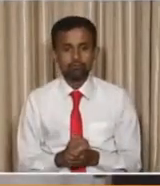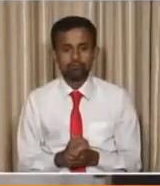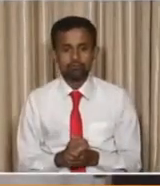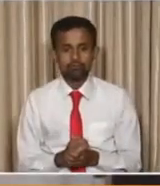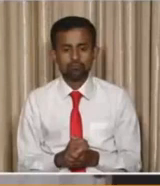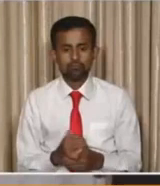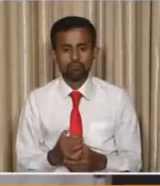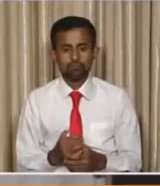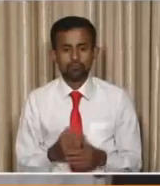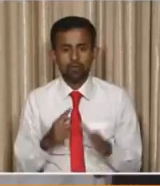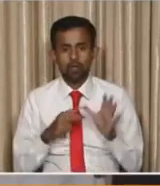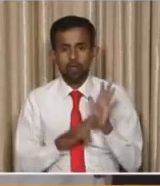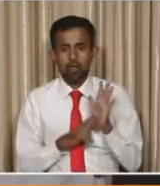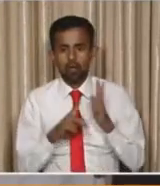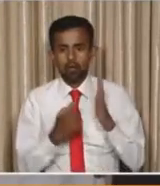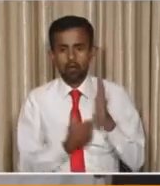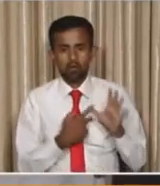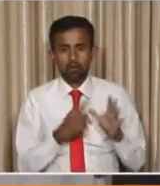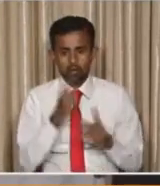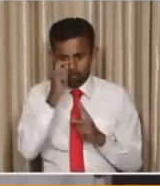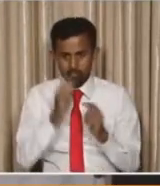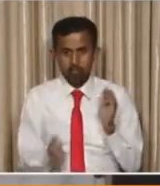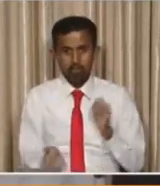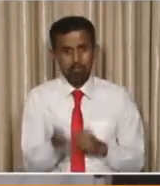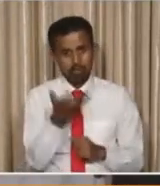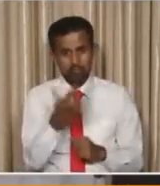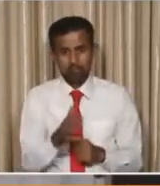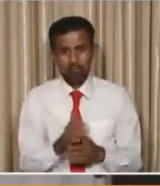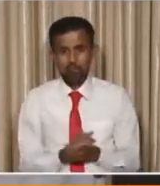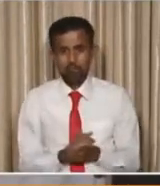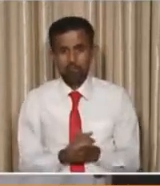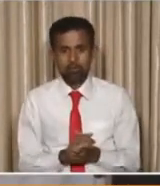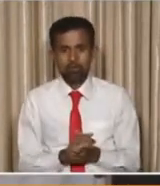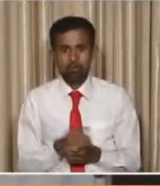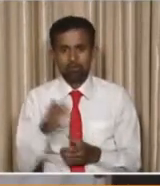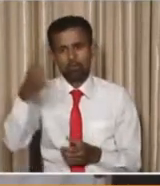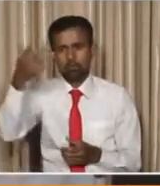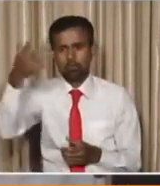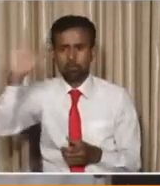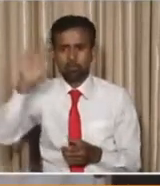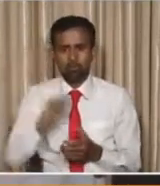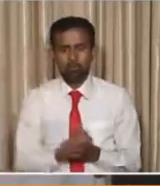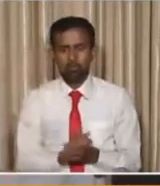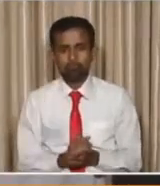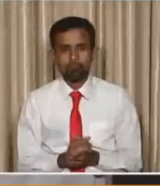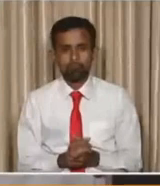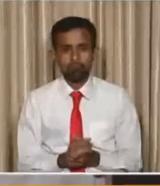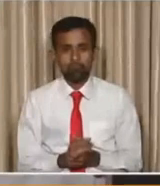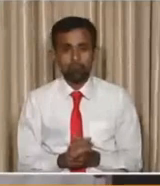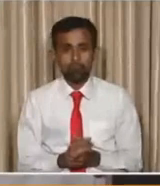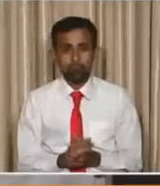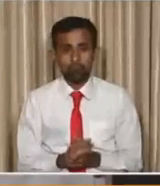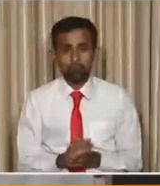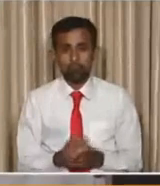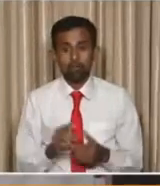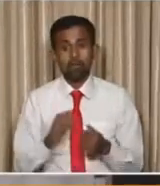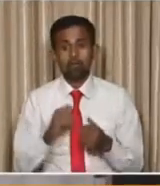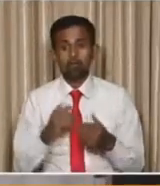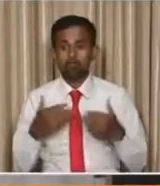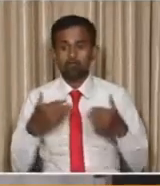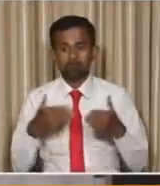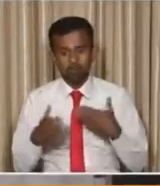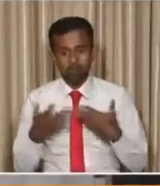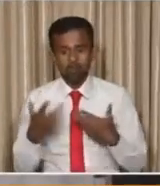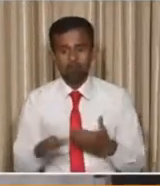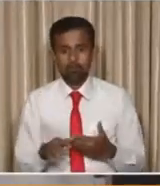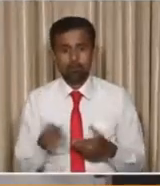අපිට අනුර කුමාර දිසානායක මන්ත්‍රීතුමා ගියා. ඒගොල්ලෝ එතනින් පළව හැරියා. එතන ගියේ ඒක වෙනස් වුණා.